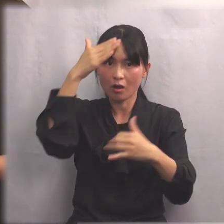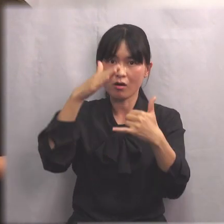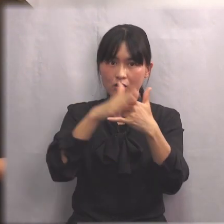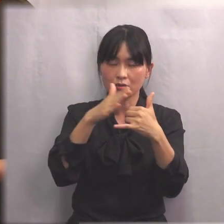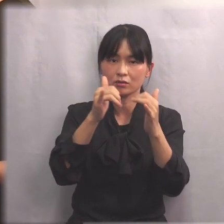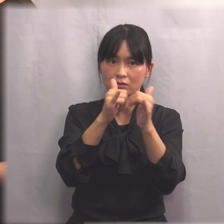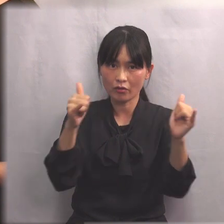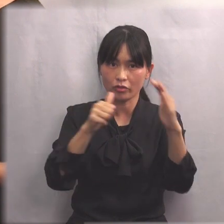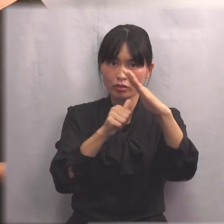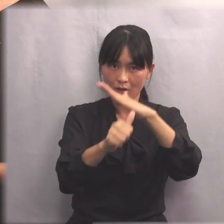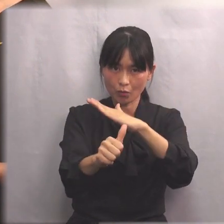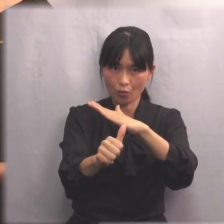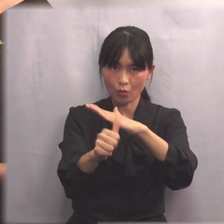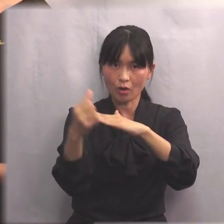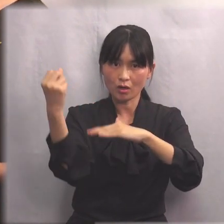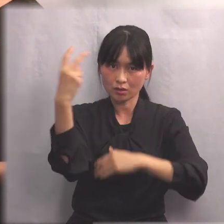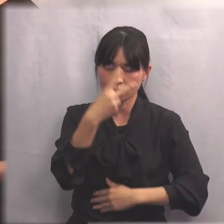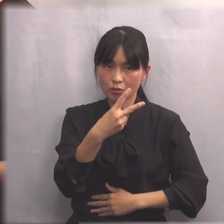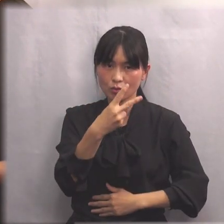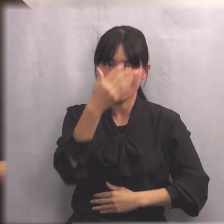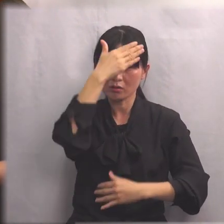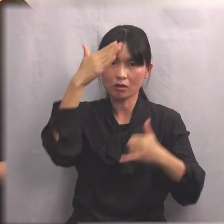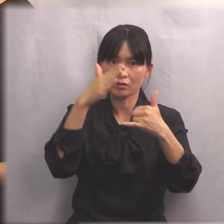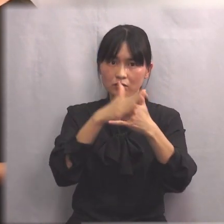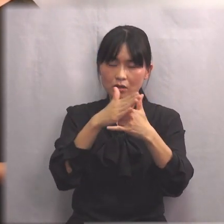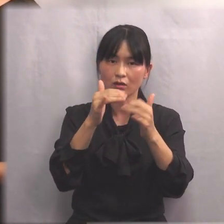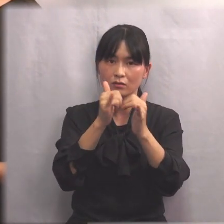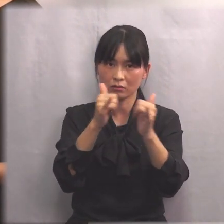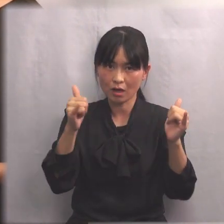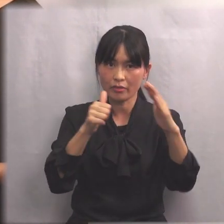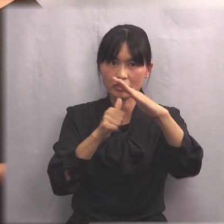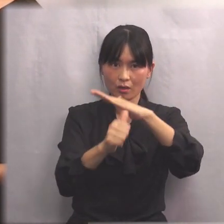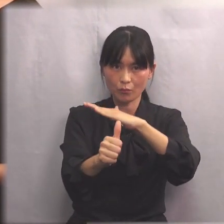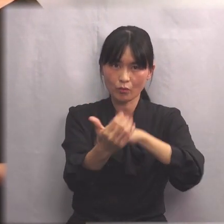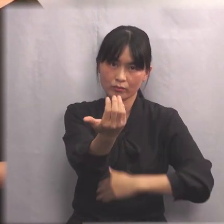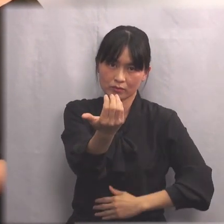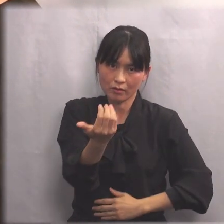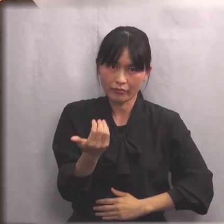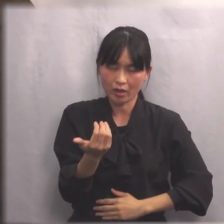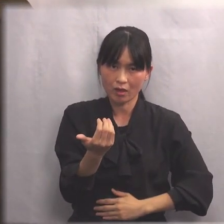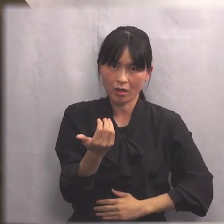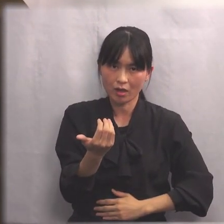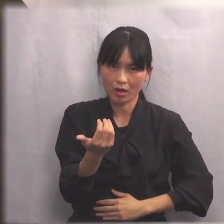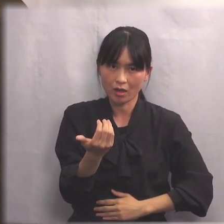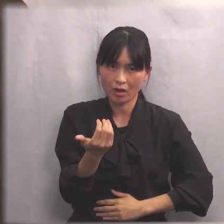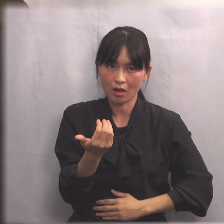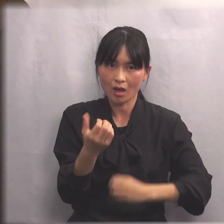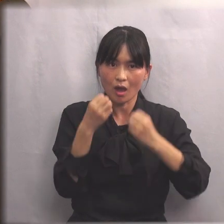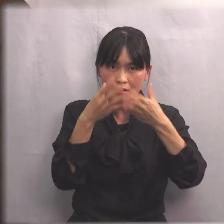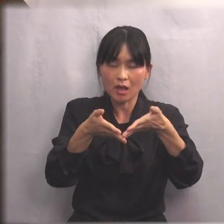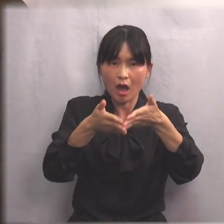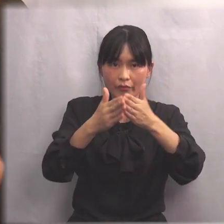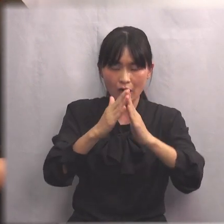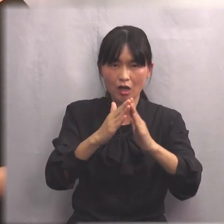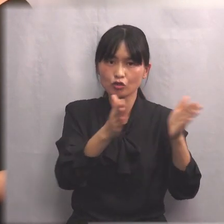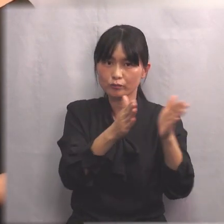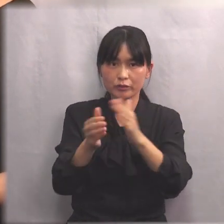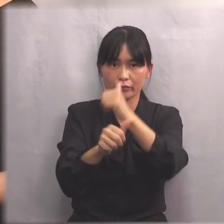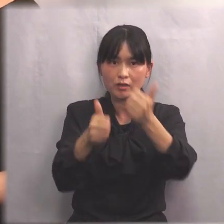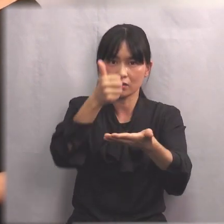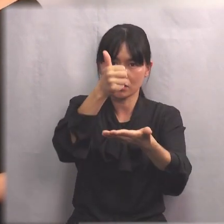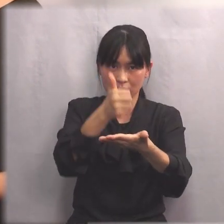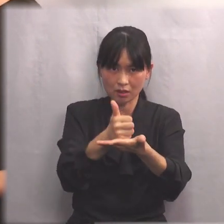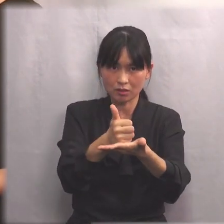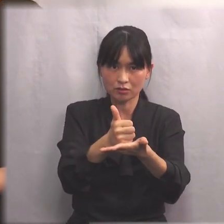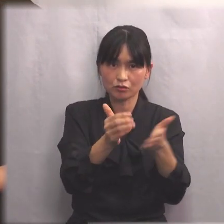그리고 청년정의당 대표. 하지만 청년정의당 대표가 선출되기 전에는 청년정의당의